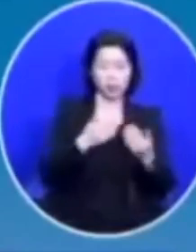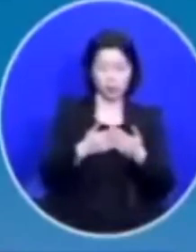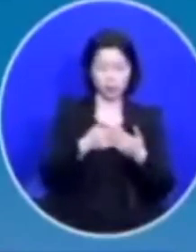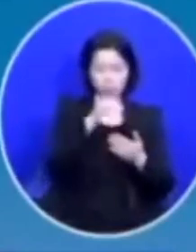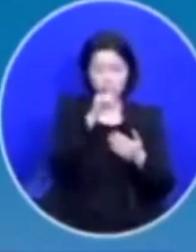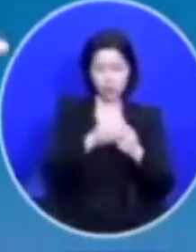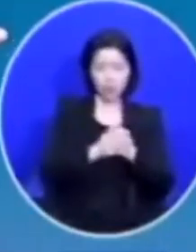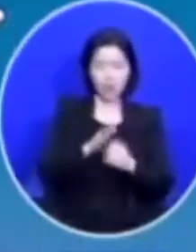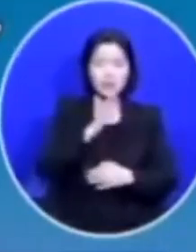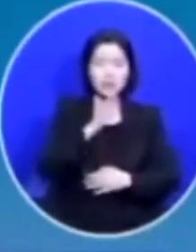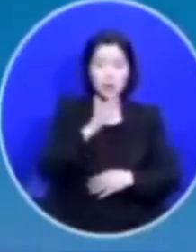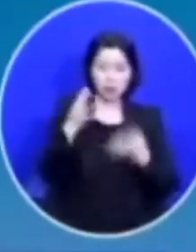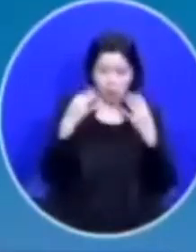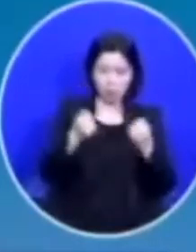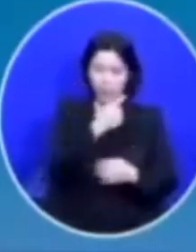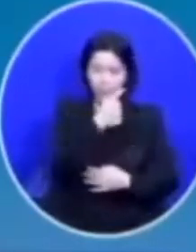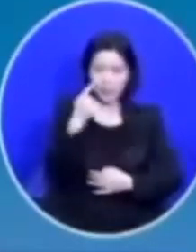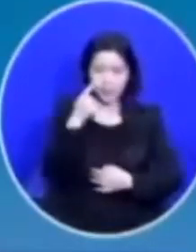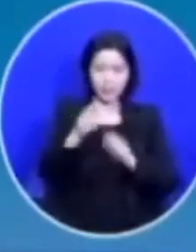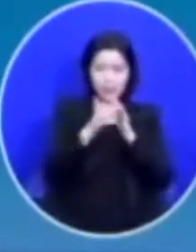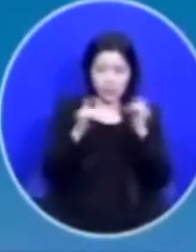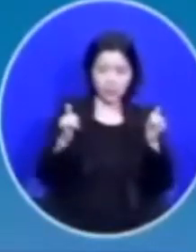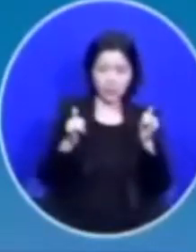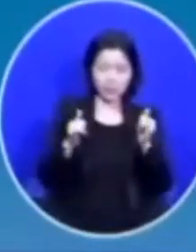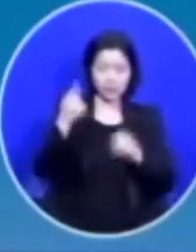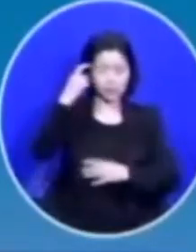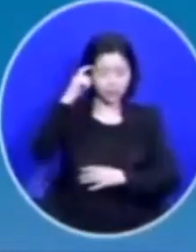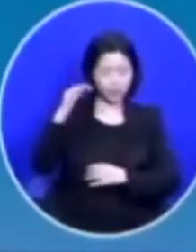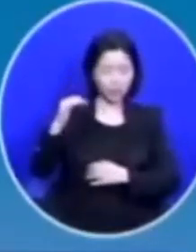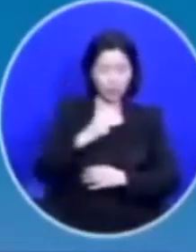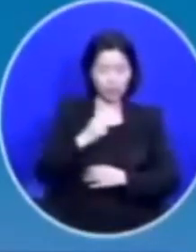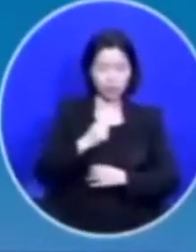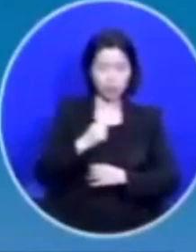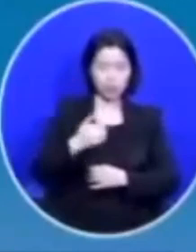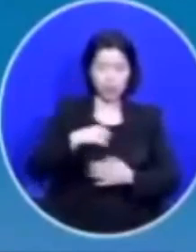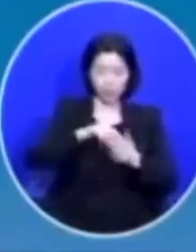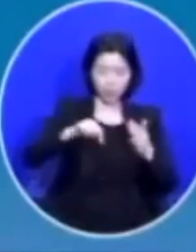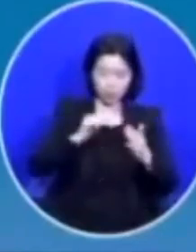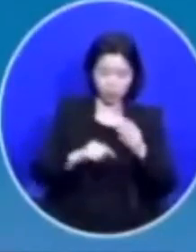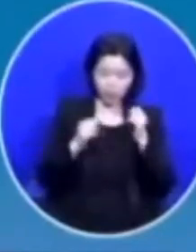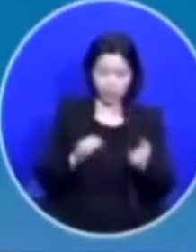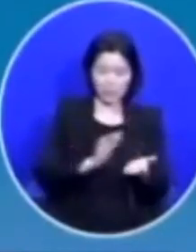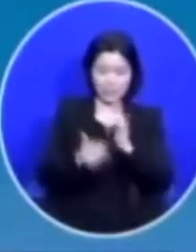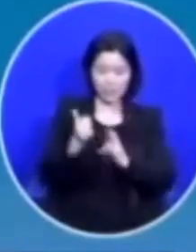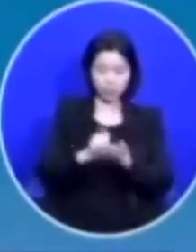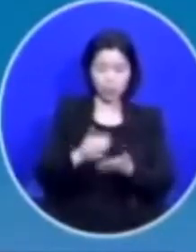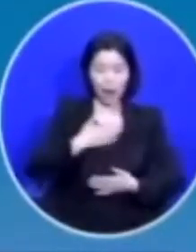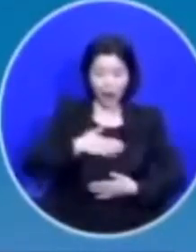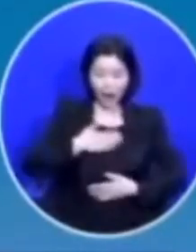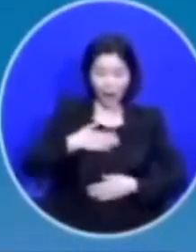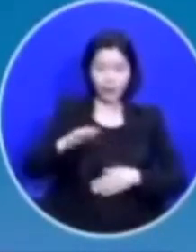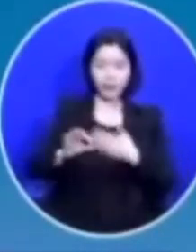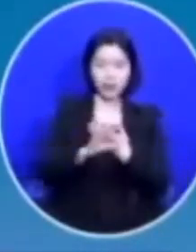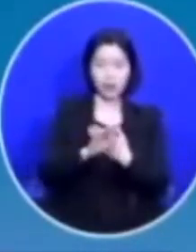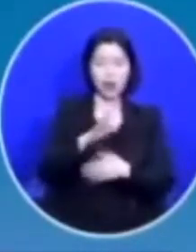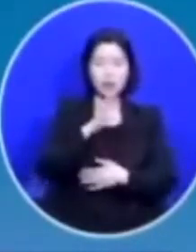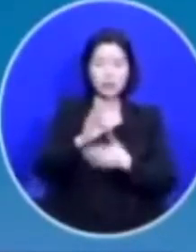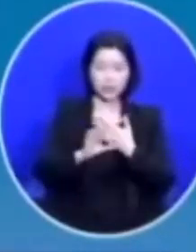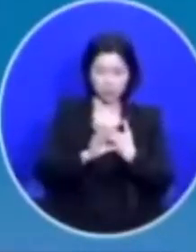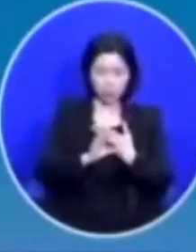정말 많은 증인들 의식하고 내 안에 계시는 예수님을 정말 안다면 그렇다면